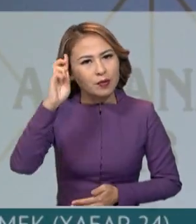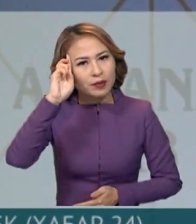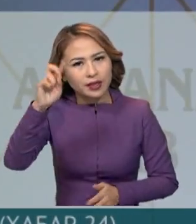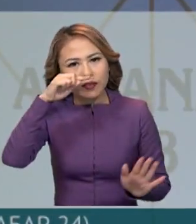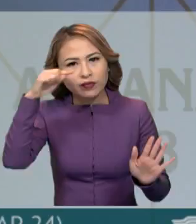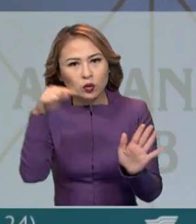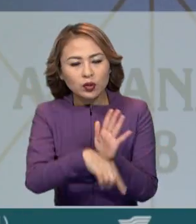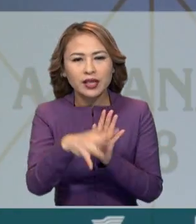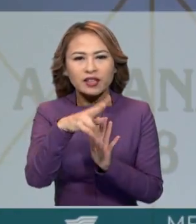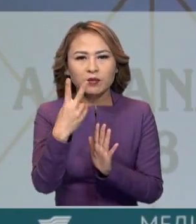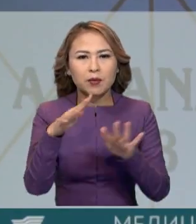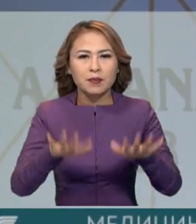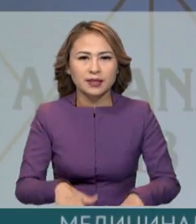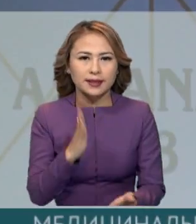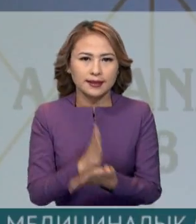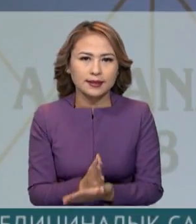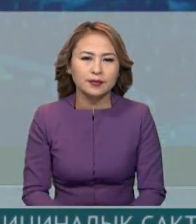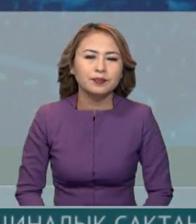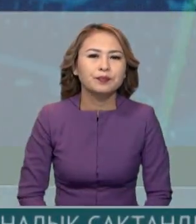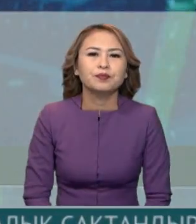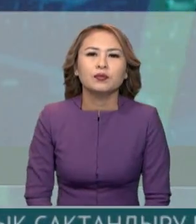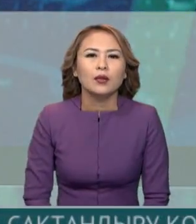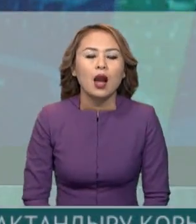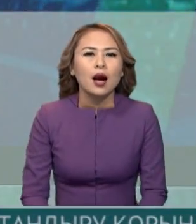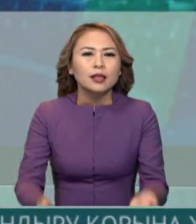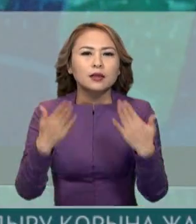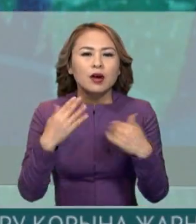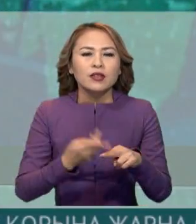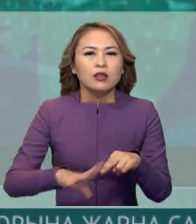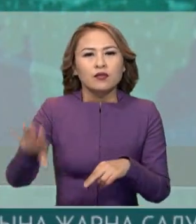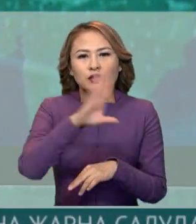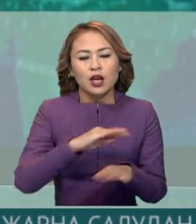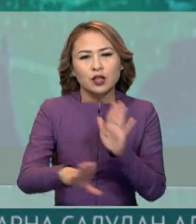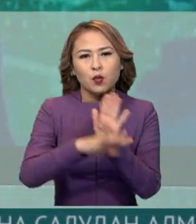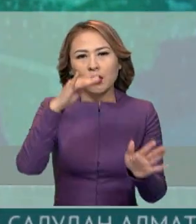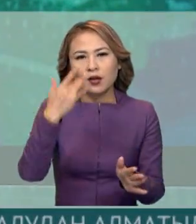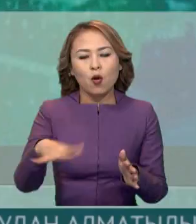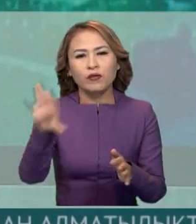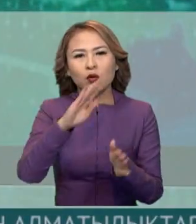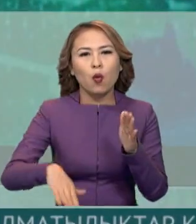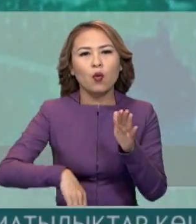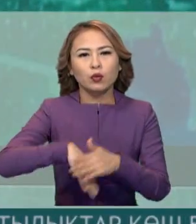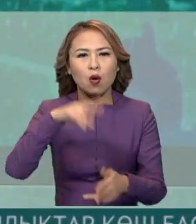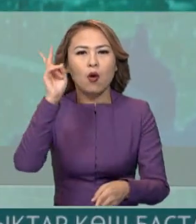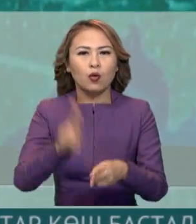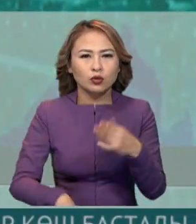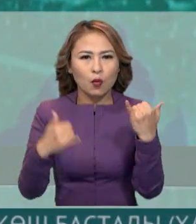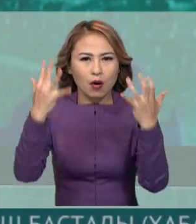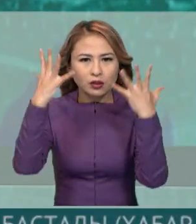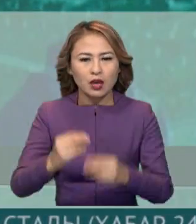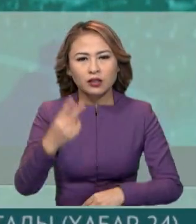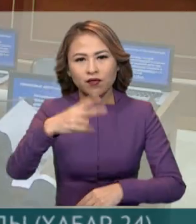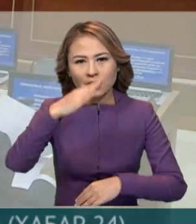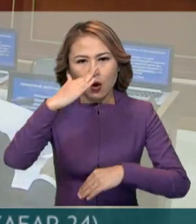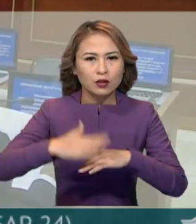ішінен 52-ші орынға жайғасқан. Демалыстан шыққан мәжіліс депутаттары бүгін пленарлық отырыс өткізіп, бірден 20-ға